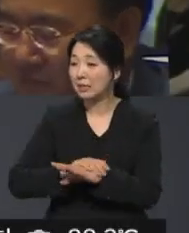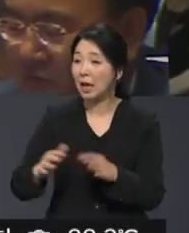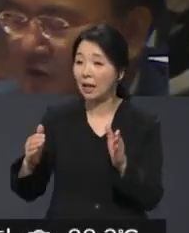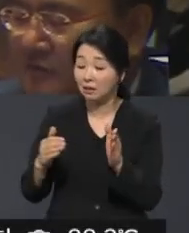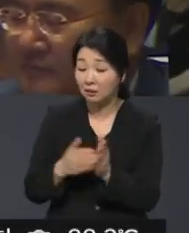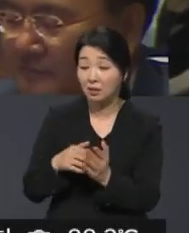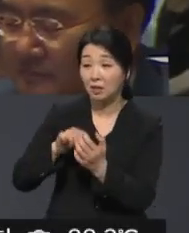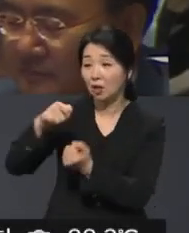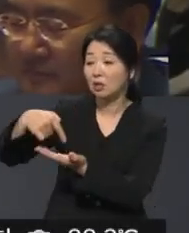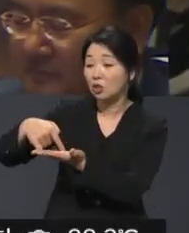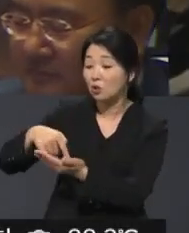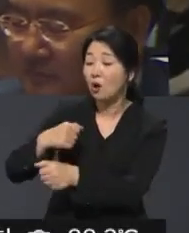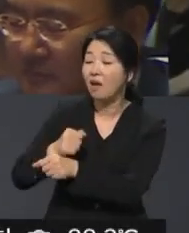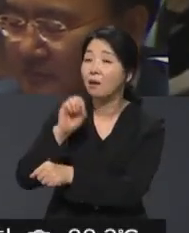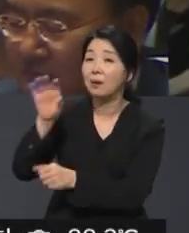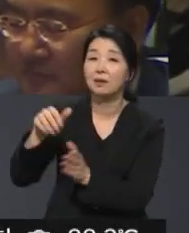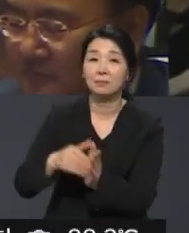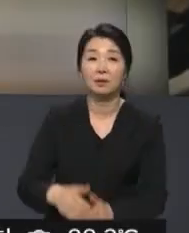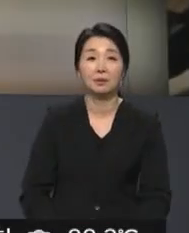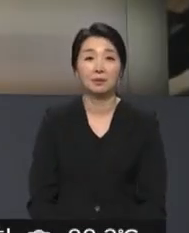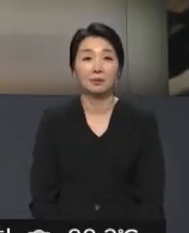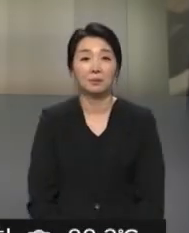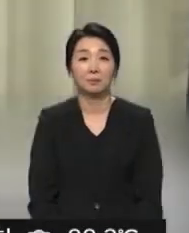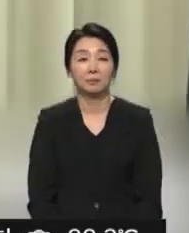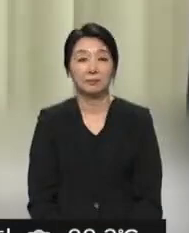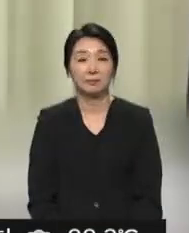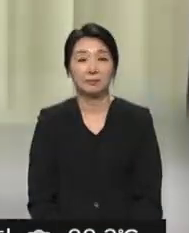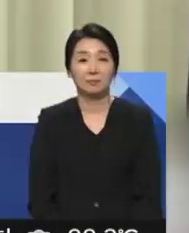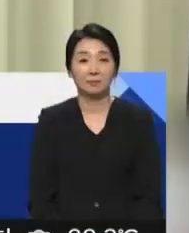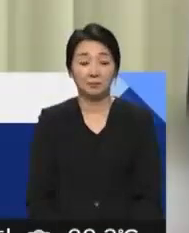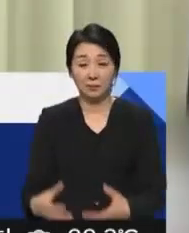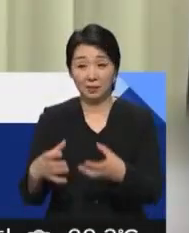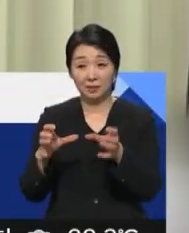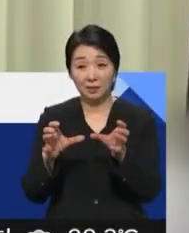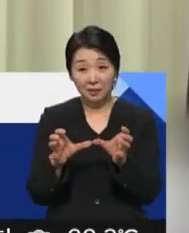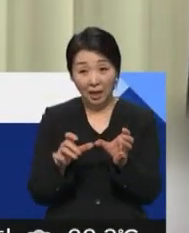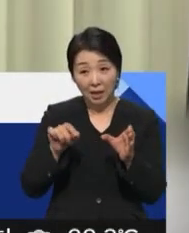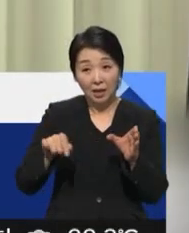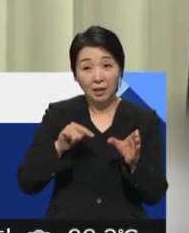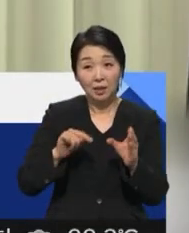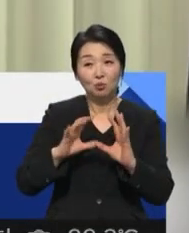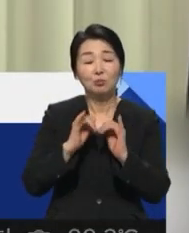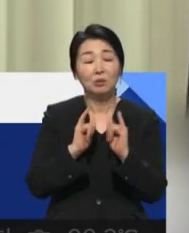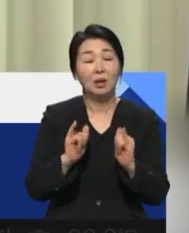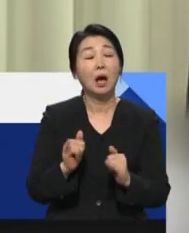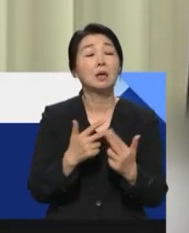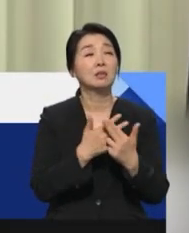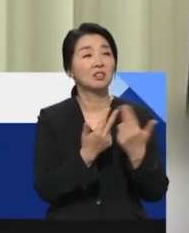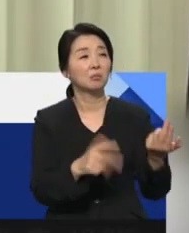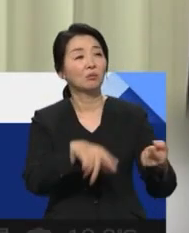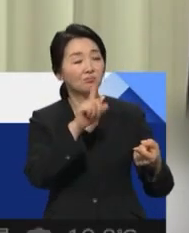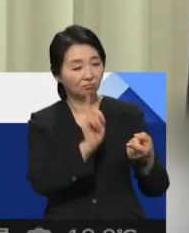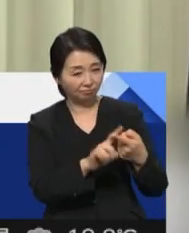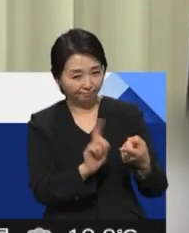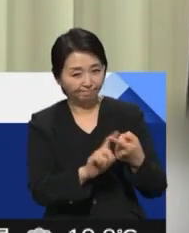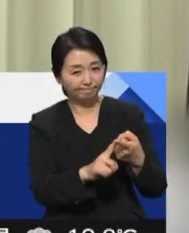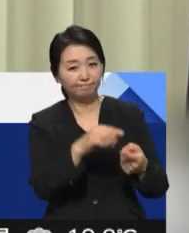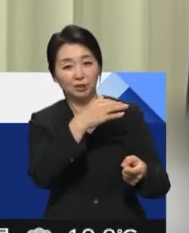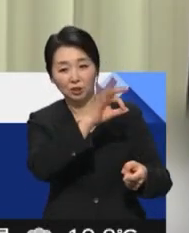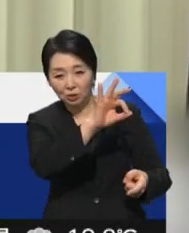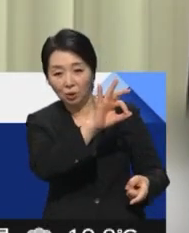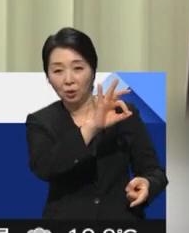영장을 청구하라는 취지로 말했습니다. 당내나 국민들께서 아 이재명답다 이런 평가가 좀